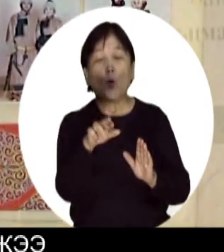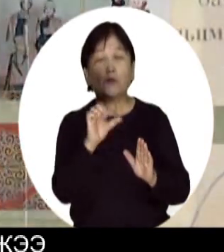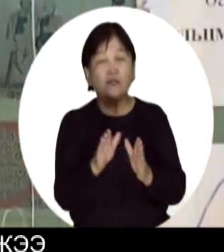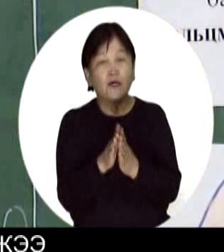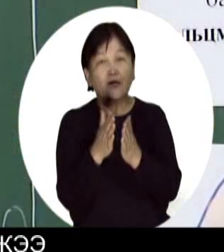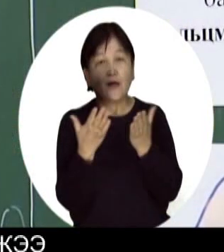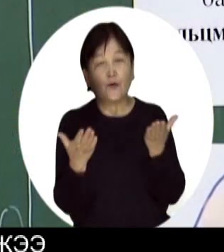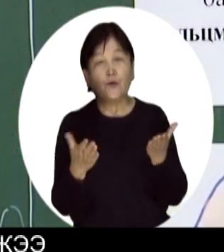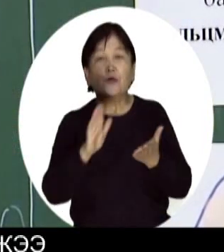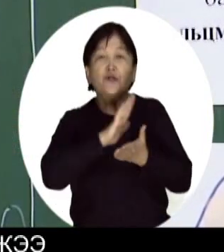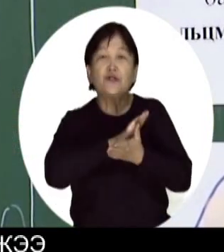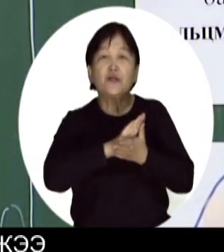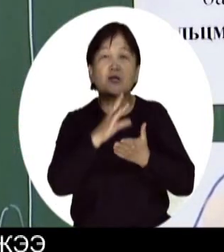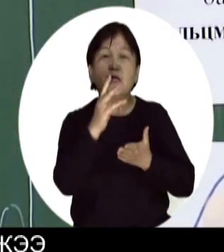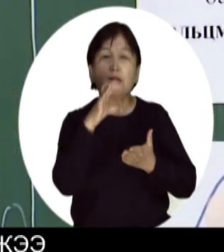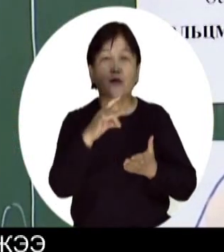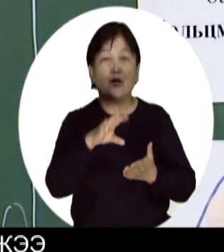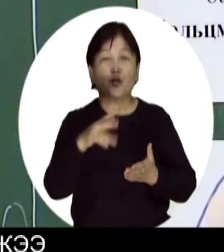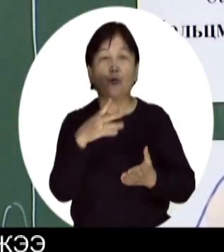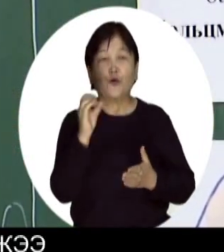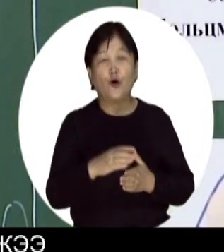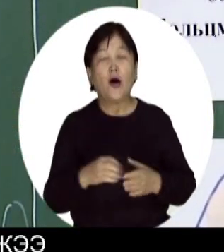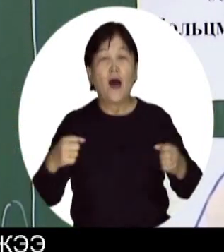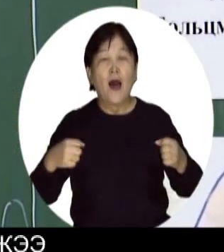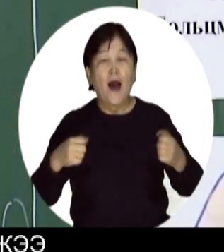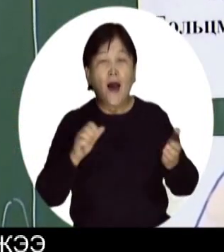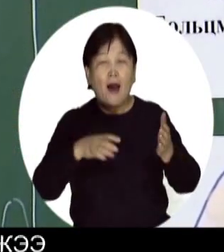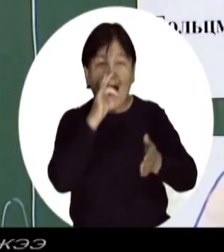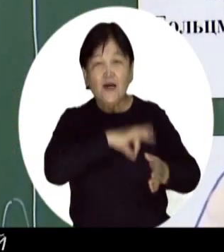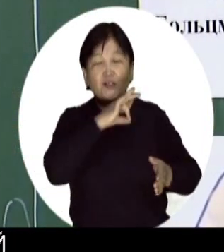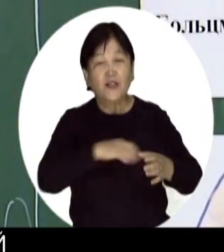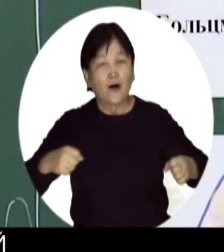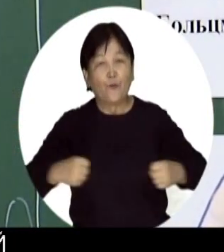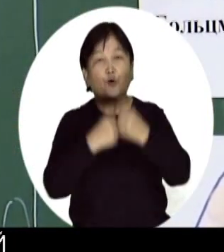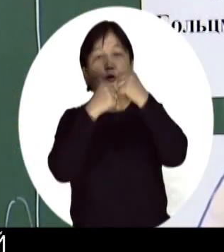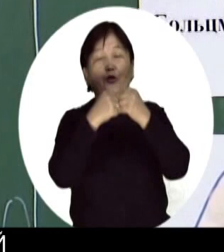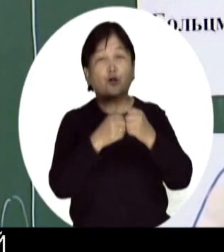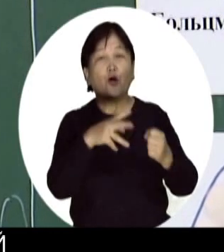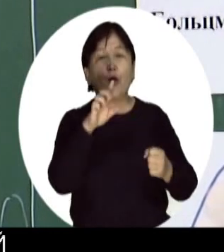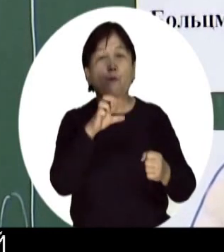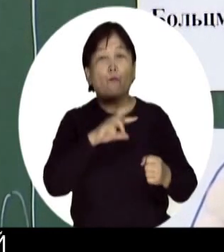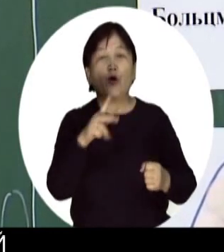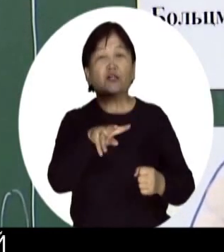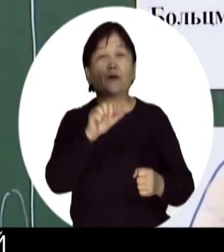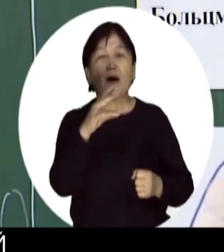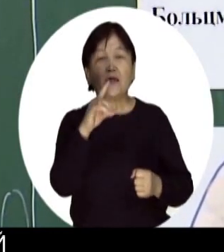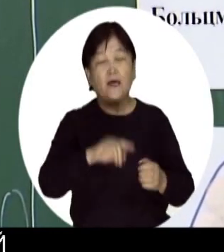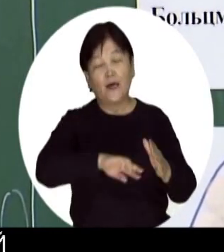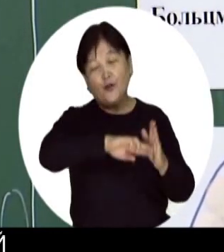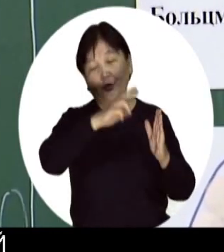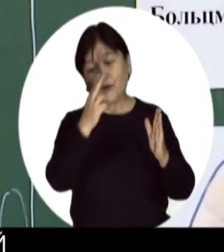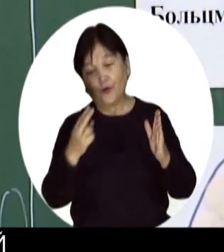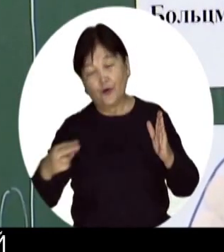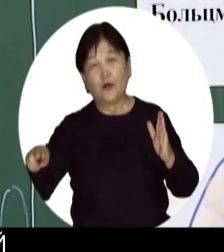шинэ нэр томьёо бол итгэцлийн энергийг ашигтай мөргөлдөлт Больцманны тархалтын мөрийг гэсэн ийм гурван шинэ нэр томьёо